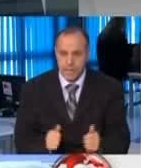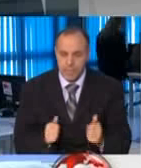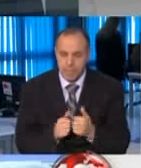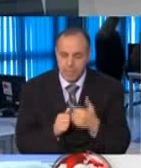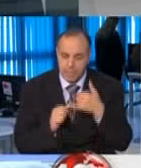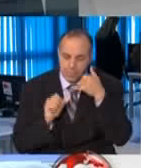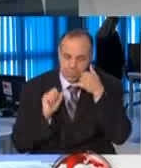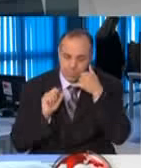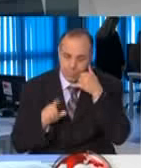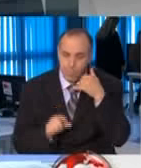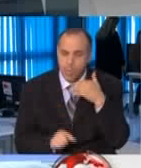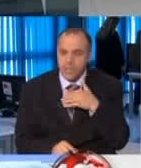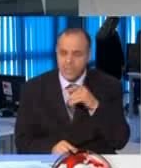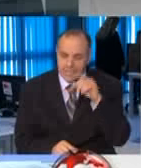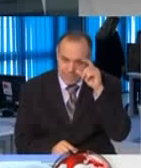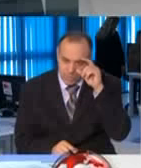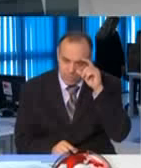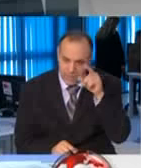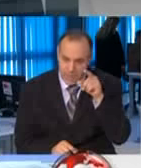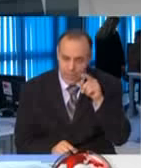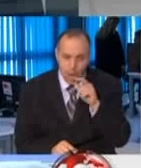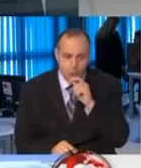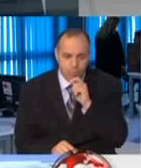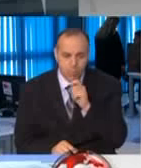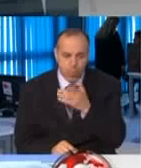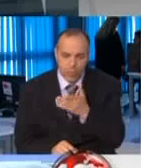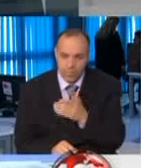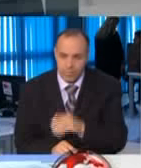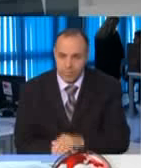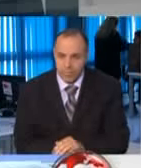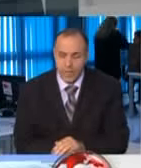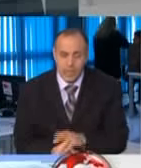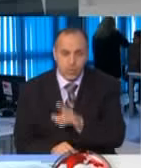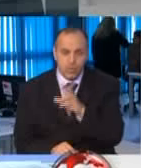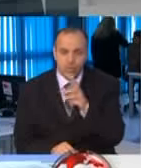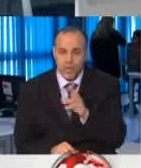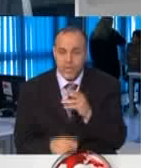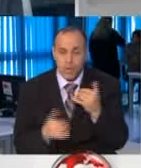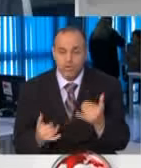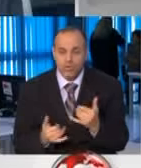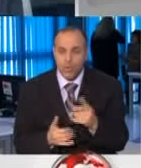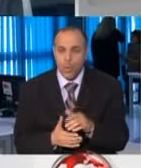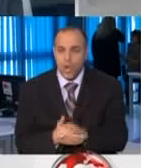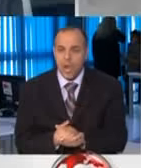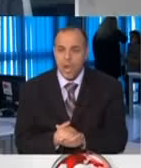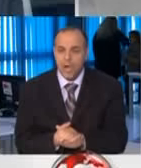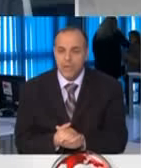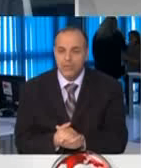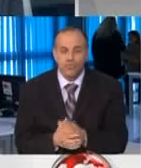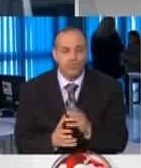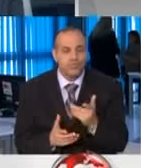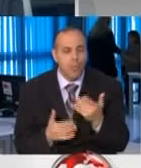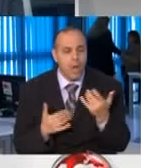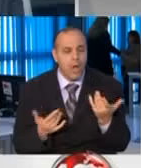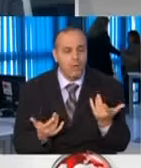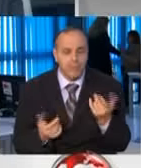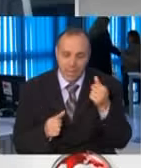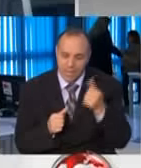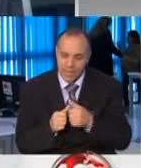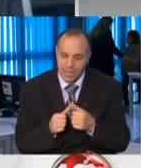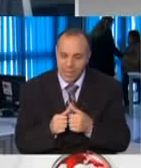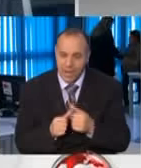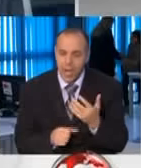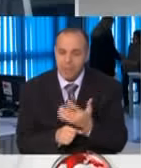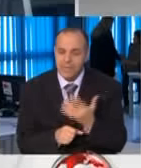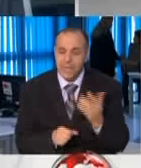وللمزيد معنا مباشرة من سيدي بوزيد أيمن الرابعي. أيمن، كيف هي الأجواء الآن وفيما تتمثل أشكال إحياء الذكرى